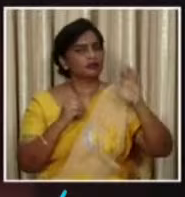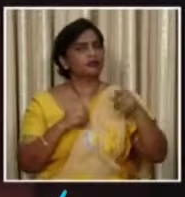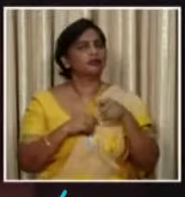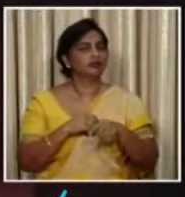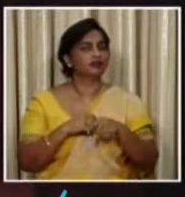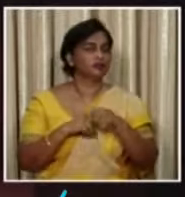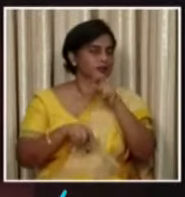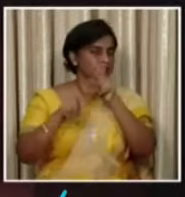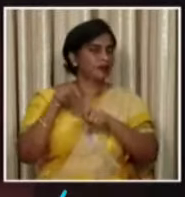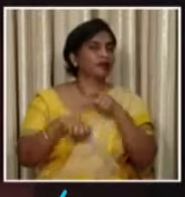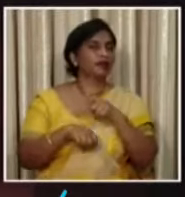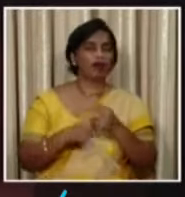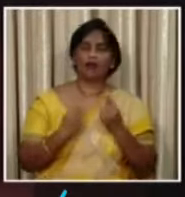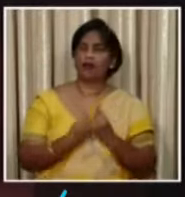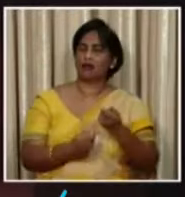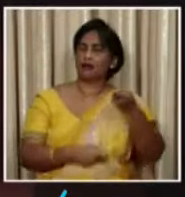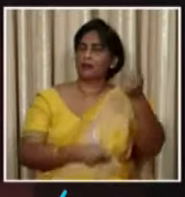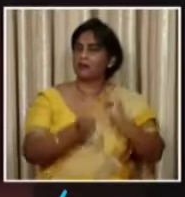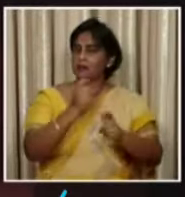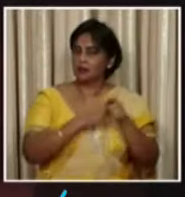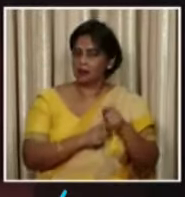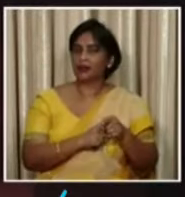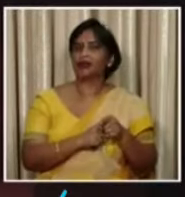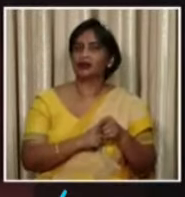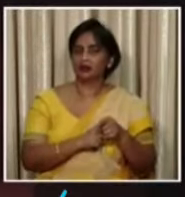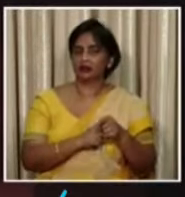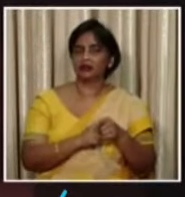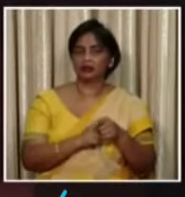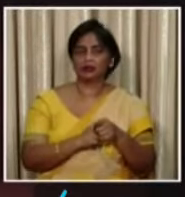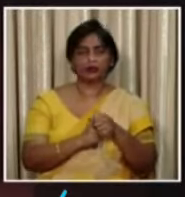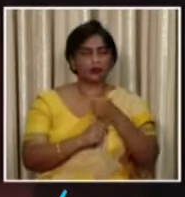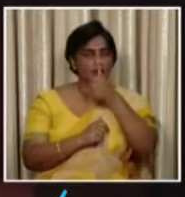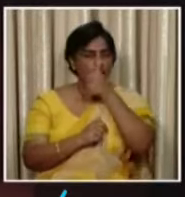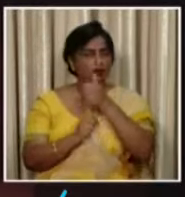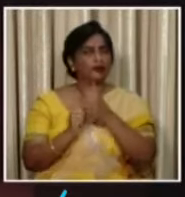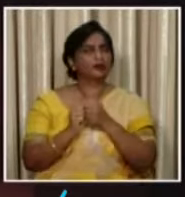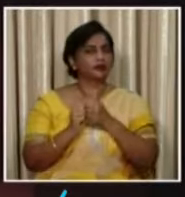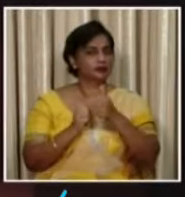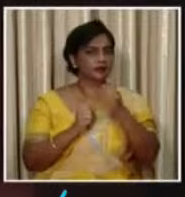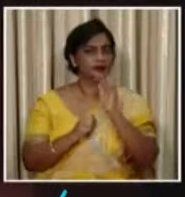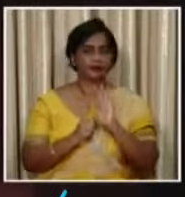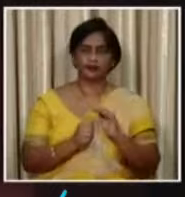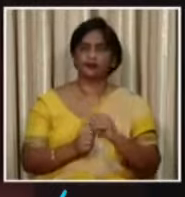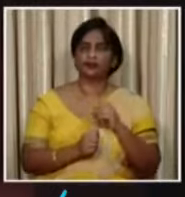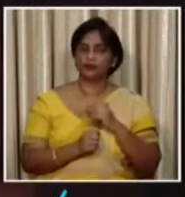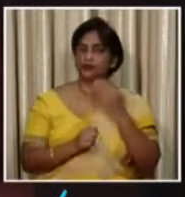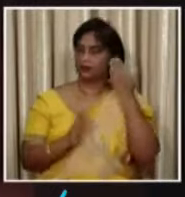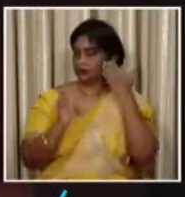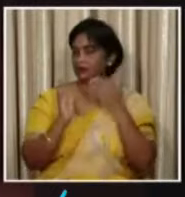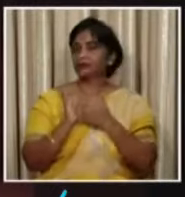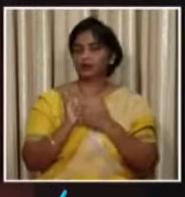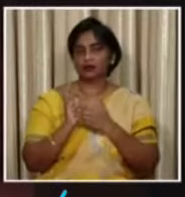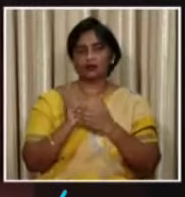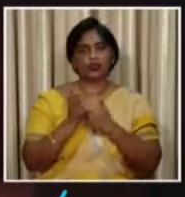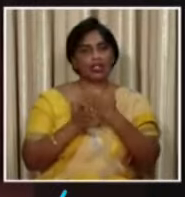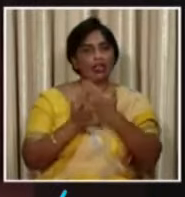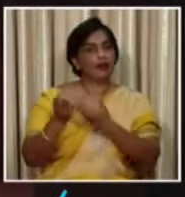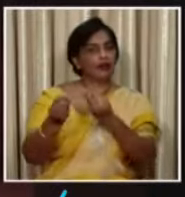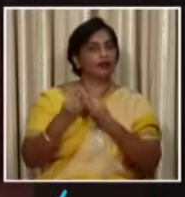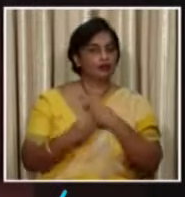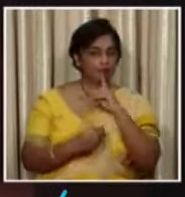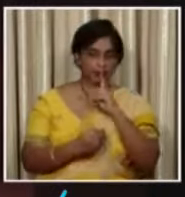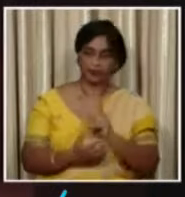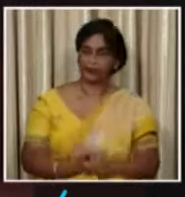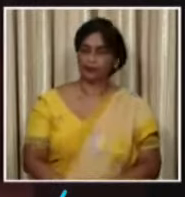මේ අය මේ හදිසි මිලදී ගැනීම හරහා මේ ප්‍රෝඩාව මේ වංචාව ක්‍රියාත්මක කරලා තිබෙන. මේක පිළිබඳව අපිට වාර්තාවක් ලබා දෙන්නේ කියලා